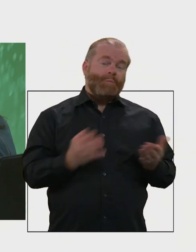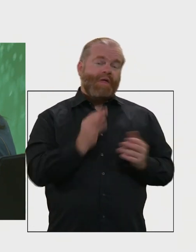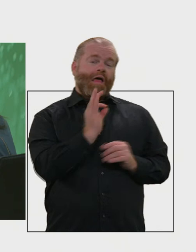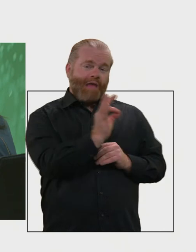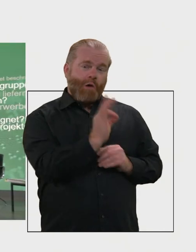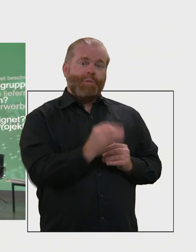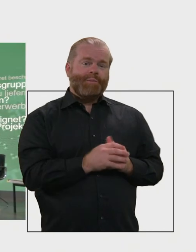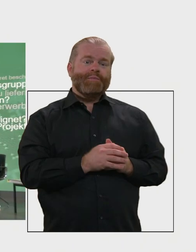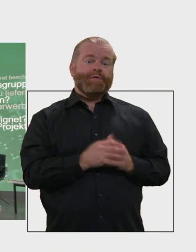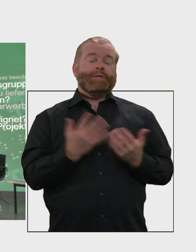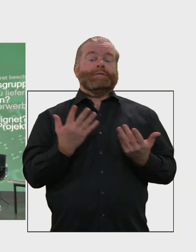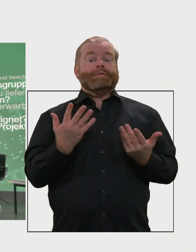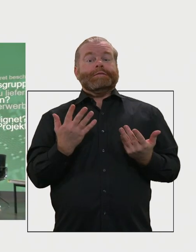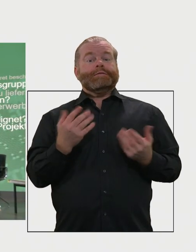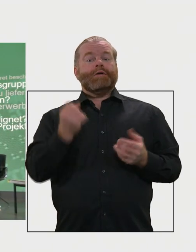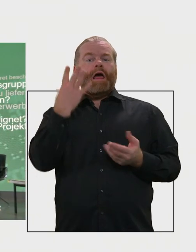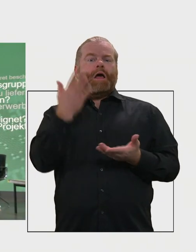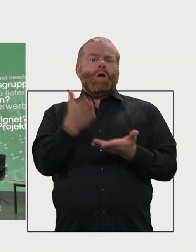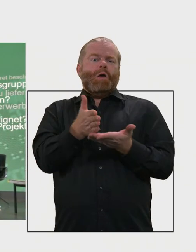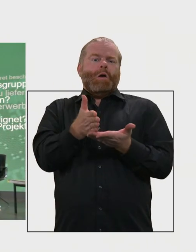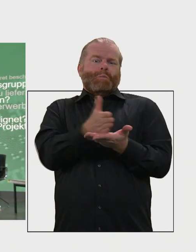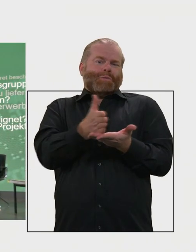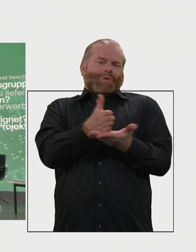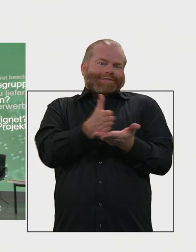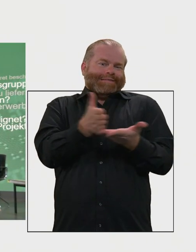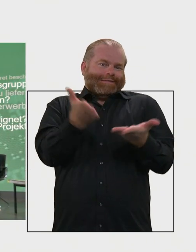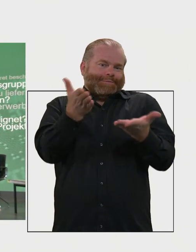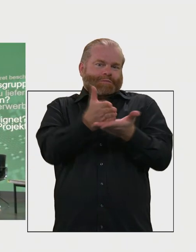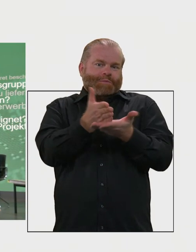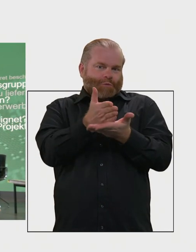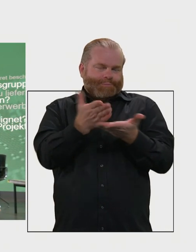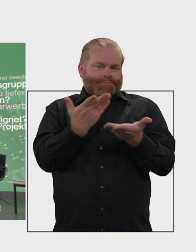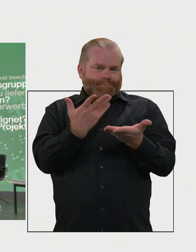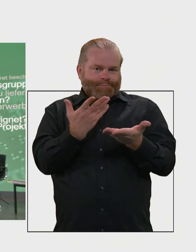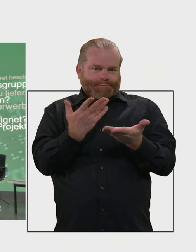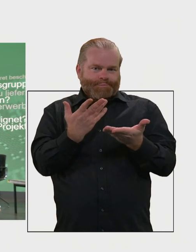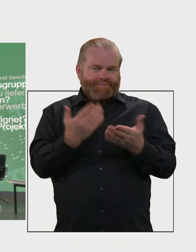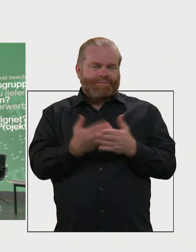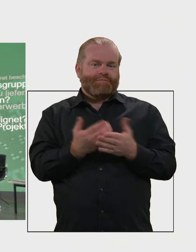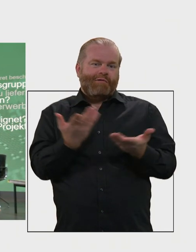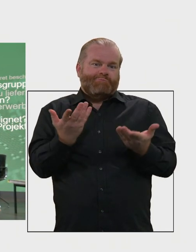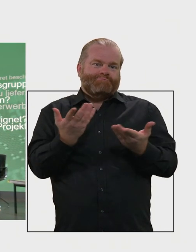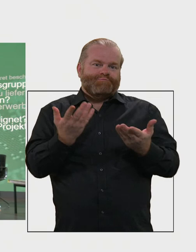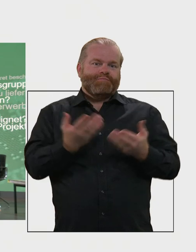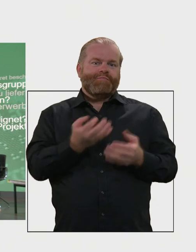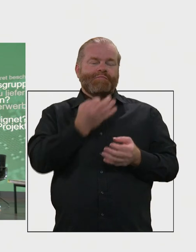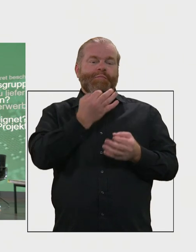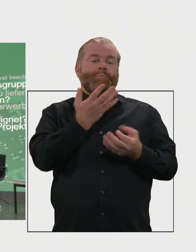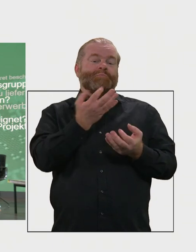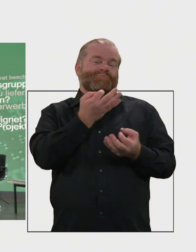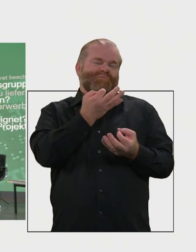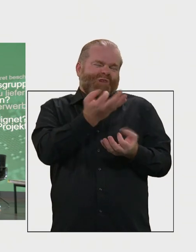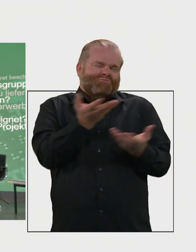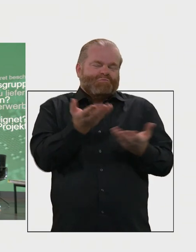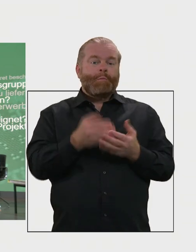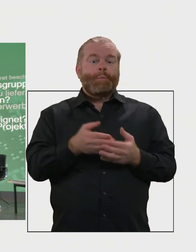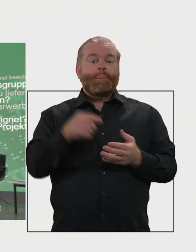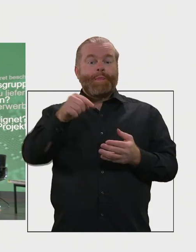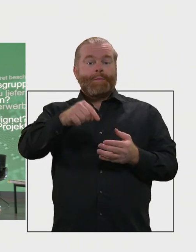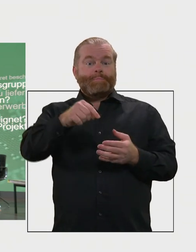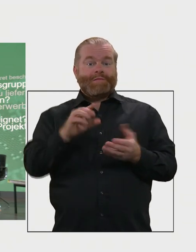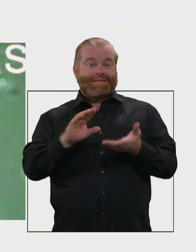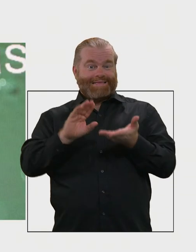ist auch eine Frage. Es sind Tastfolien, das heißt, wir können im Grunde genommen hier auch keine